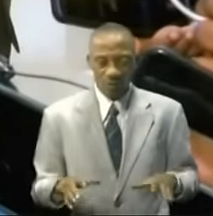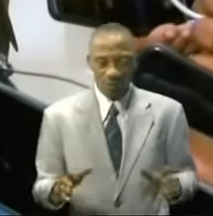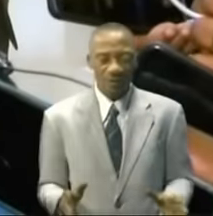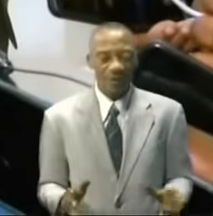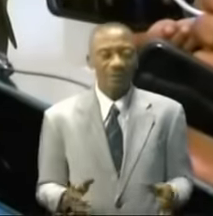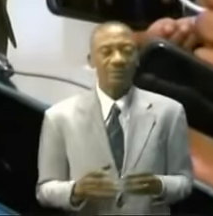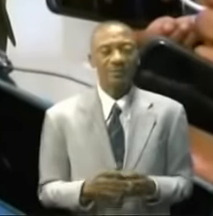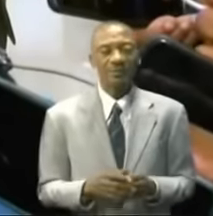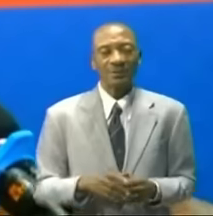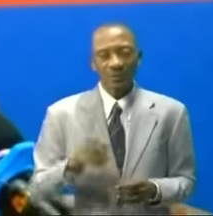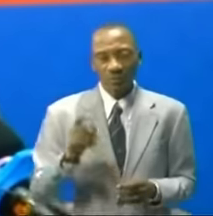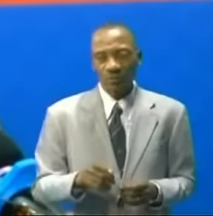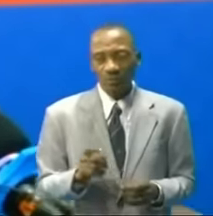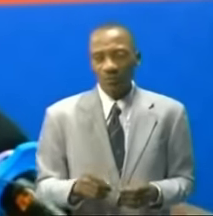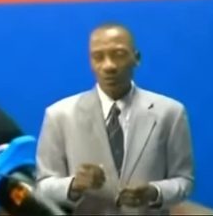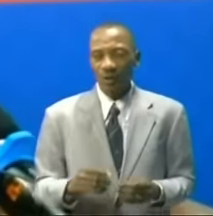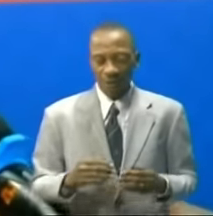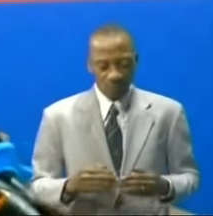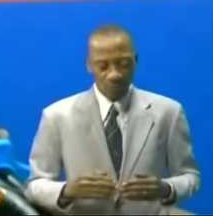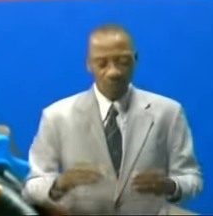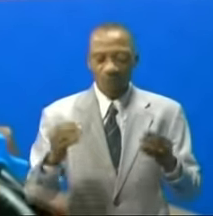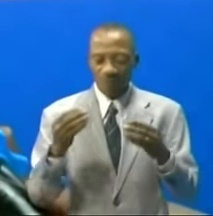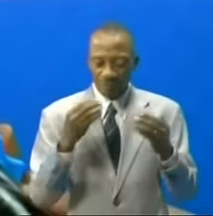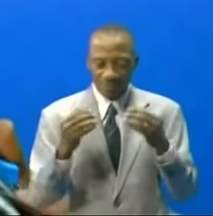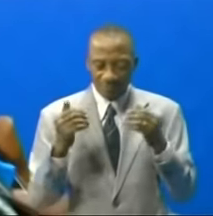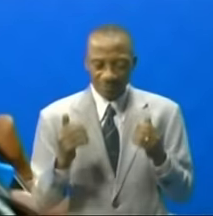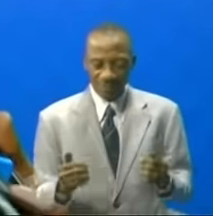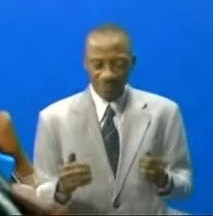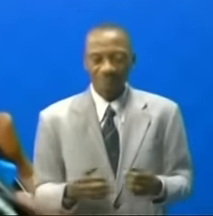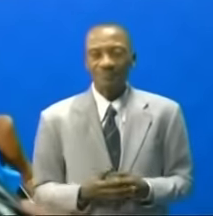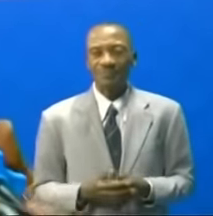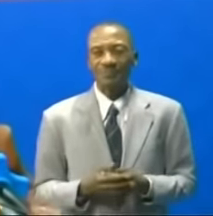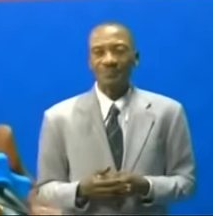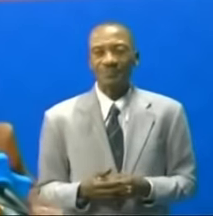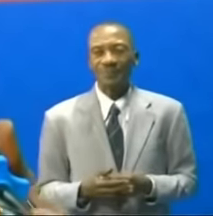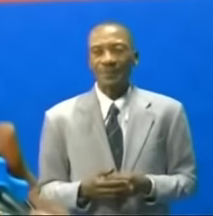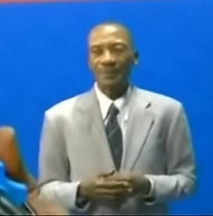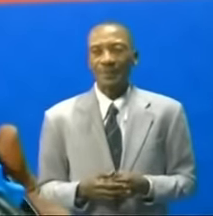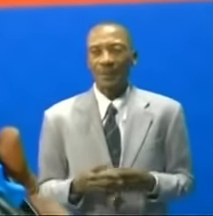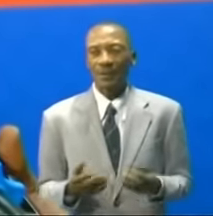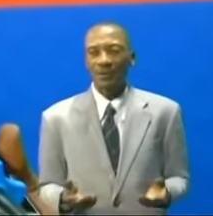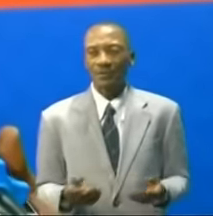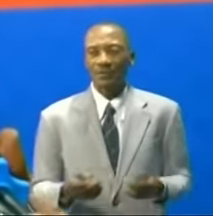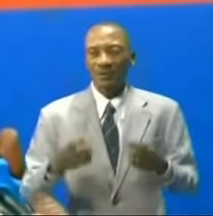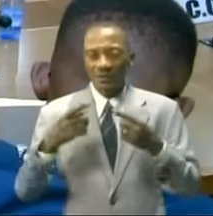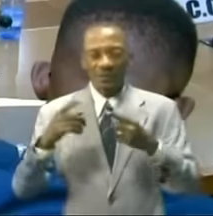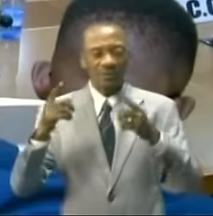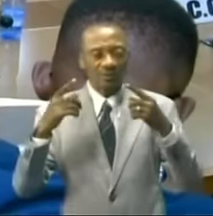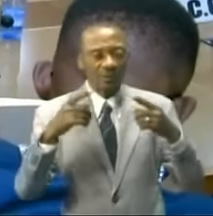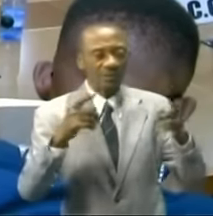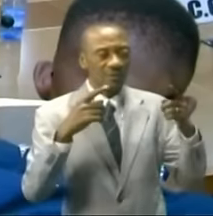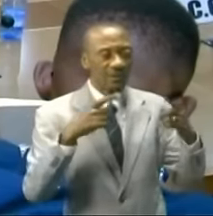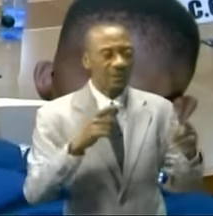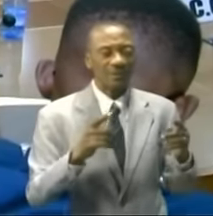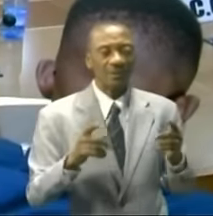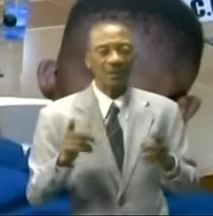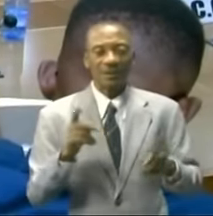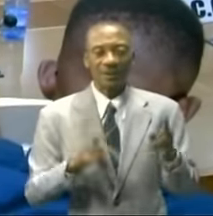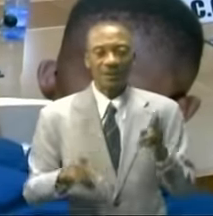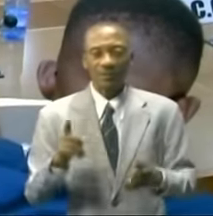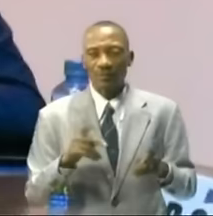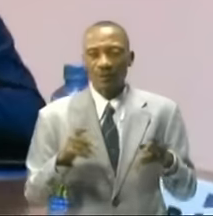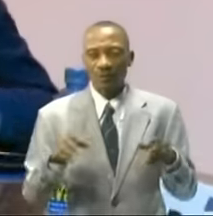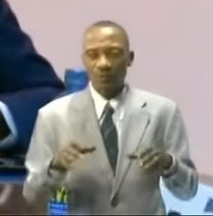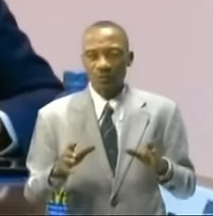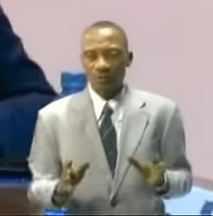bourse du Congolais. Ce que nous faisons déjà, c'est de sensibiliser la population congolaise. Profitant de ces échanges